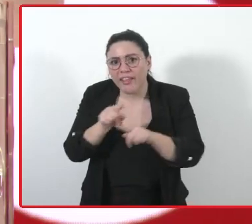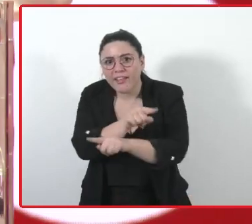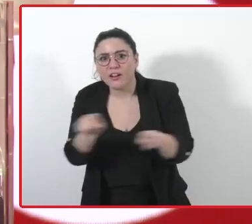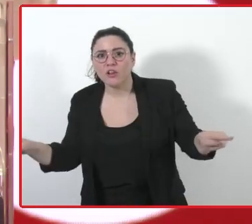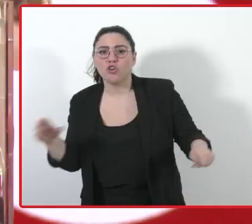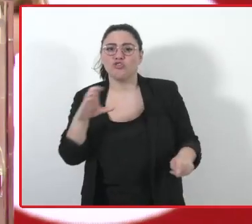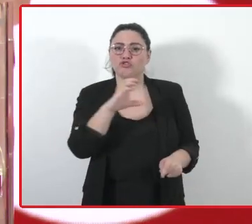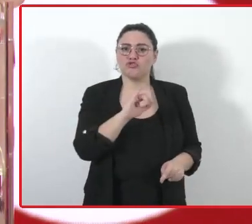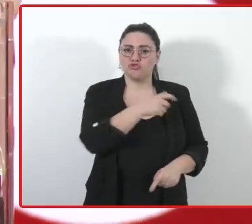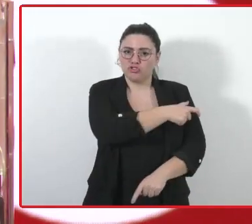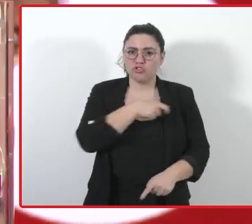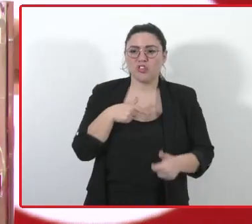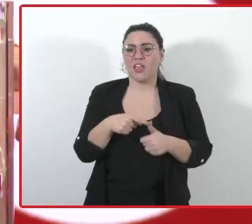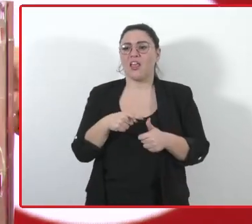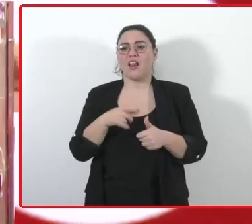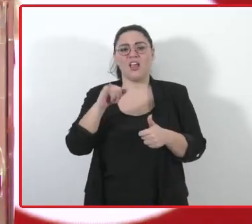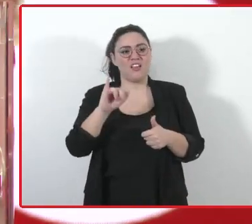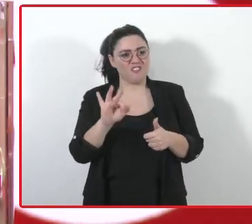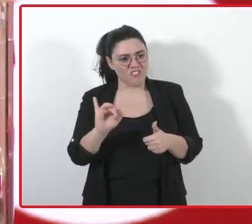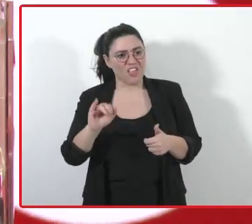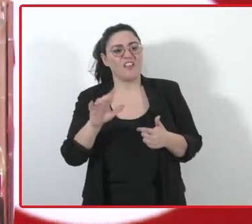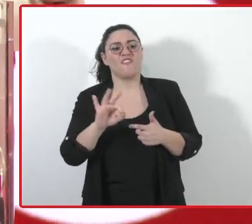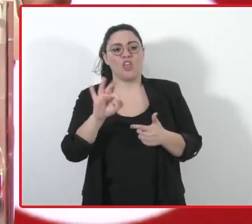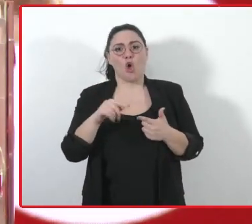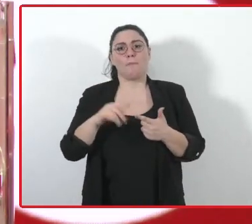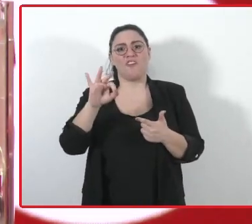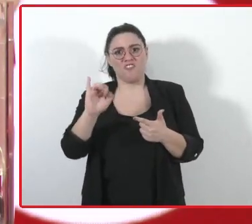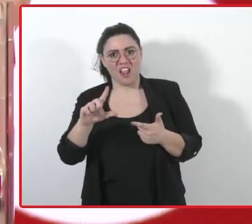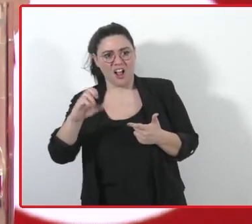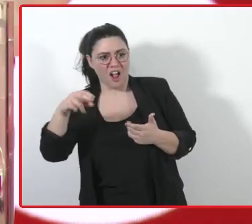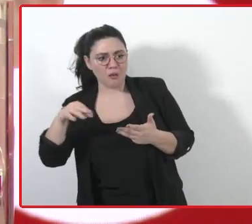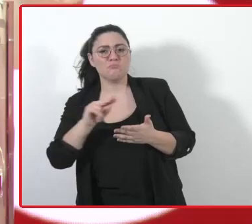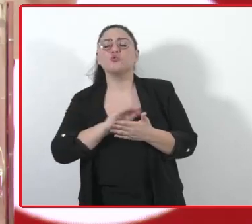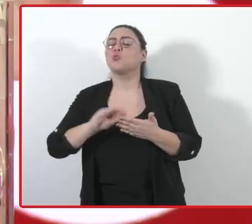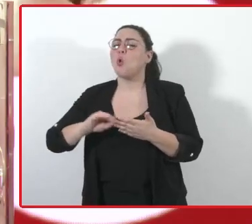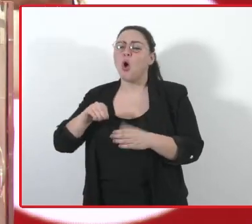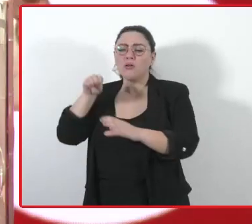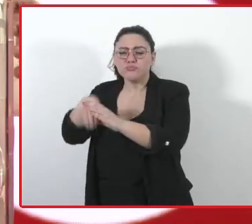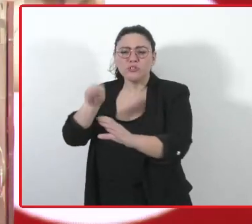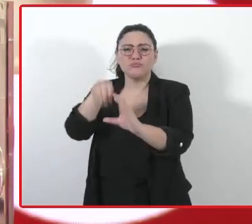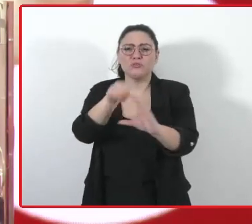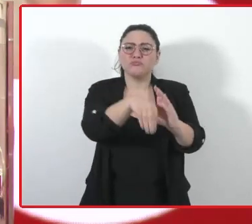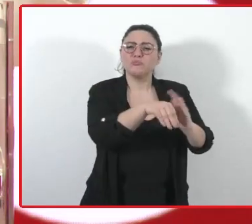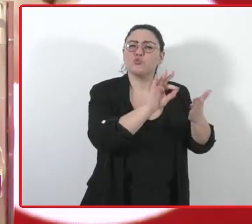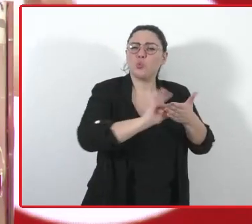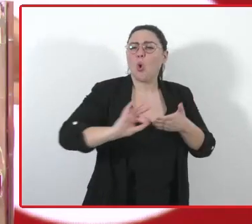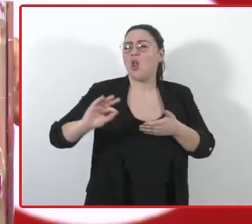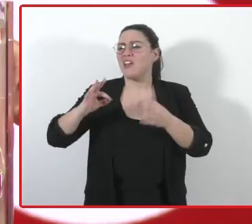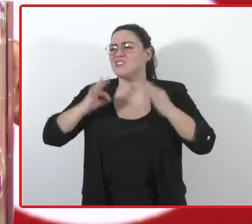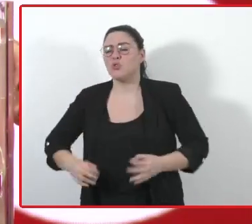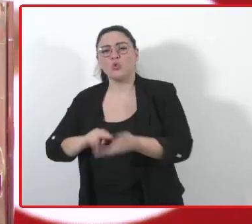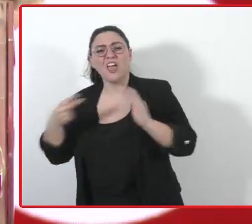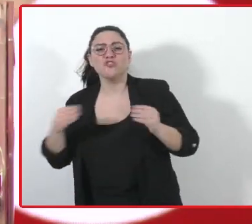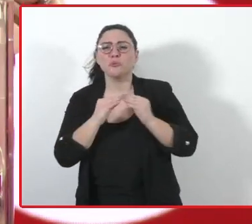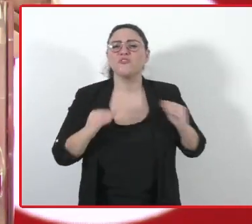Fiom FLC filcams saranno nelle scuole negli istituti tecnici e professionali a spiegar loro